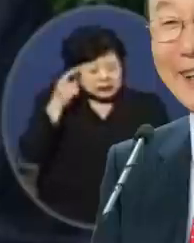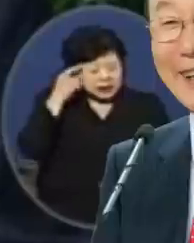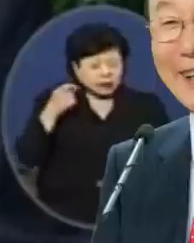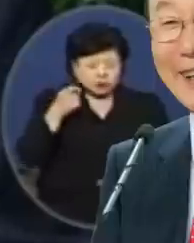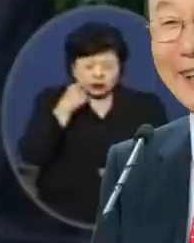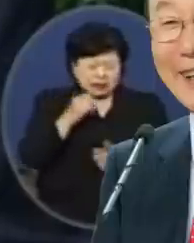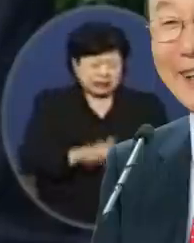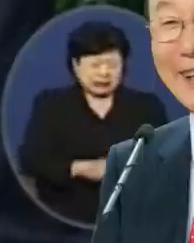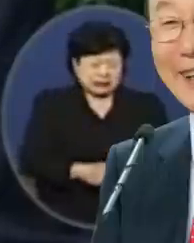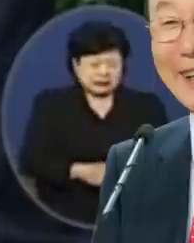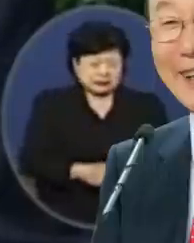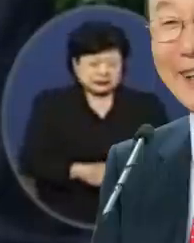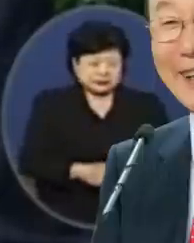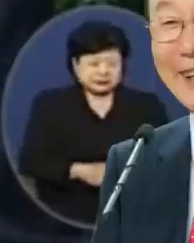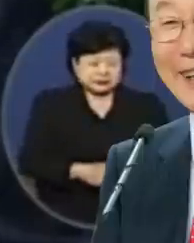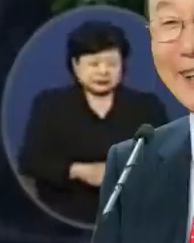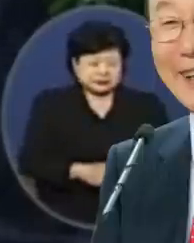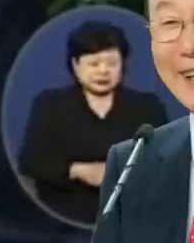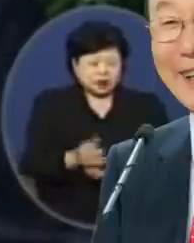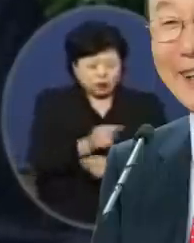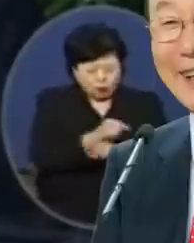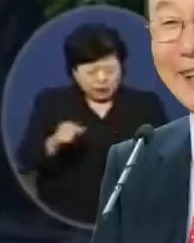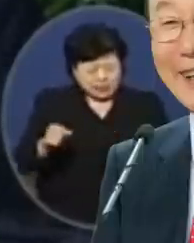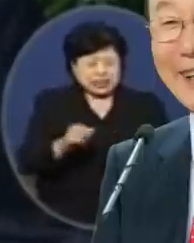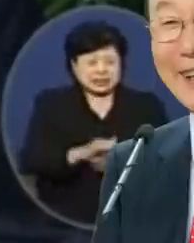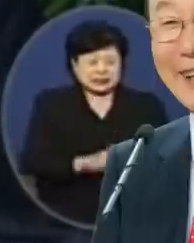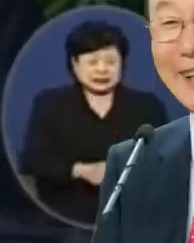못합니다. 그런 광야에